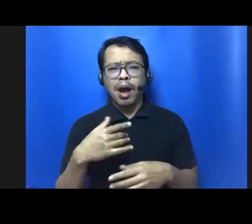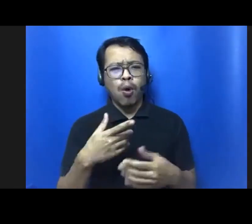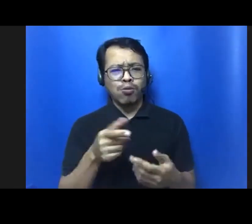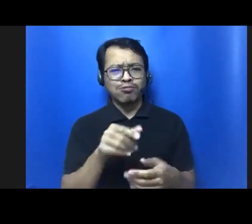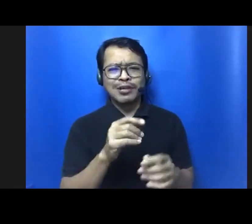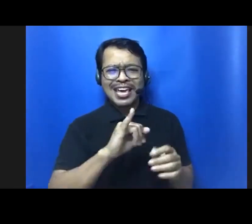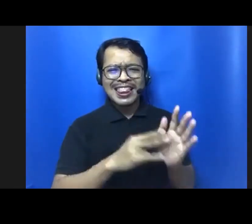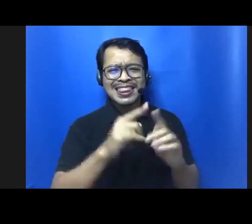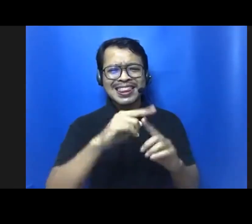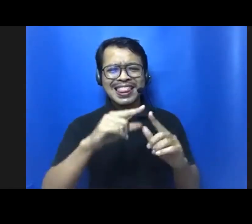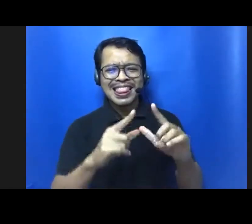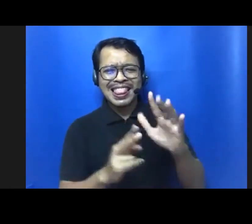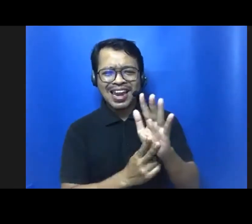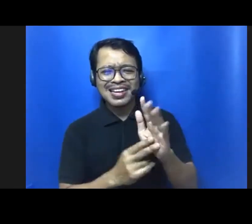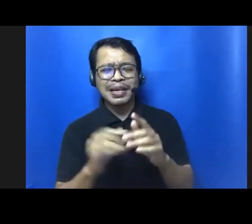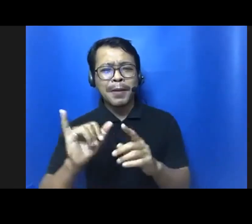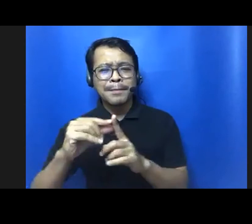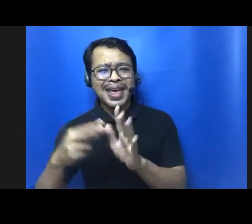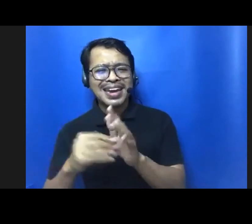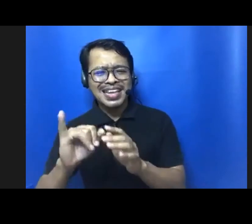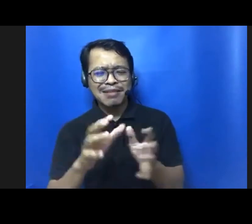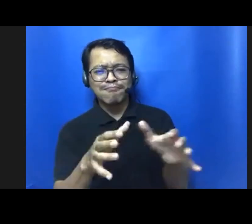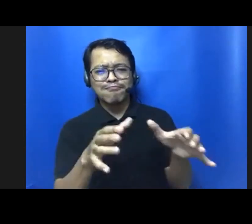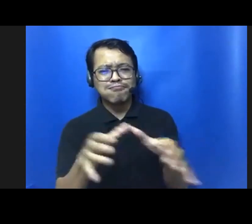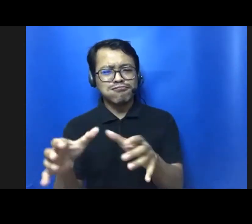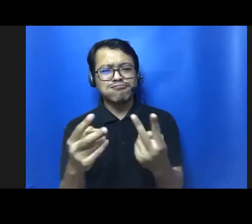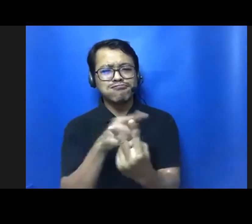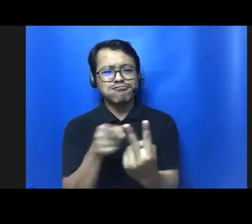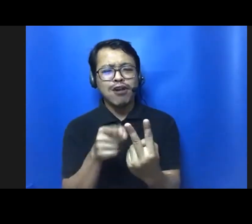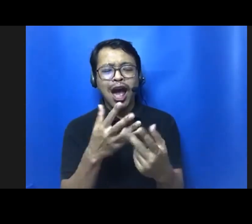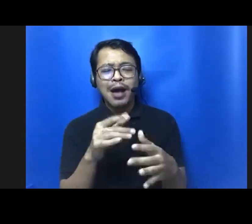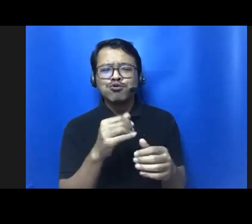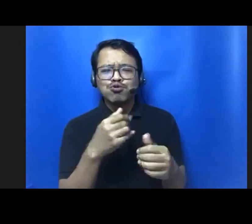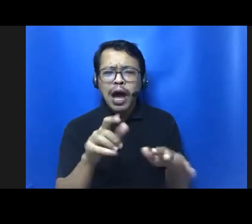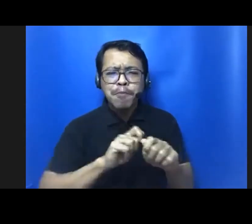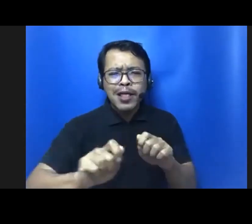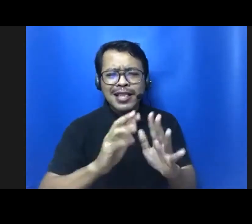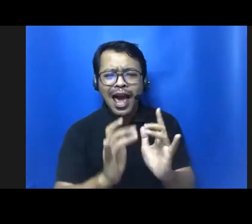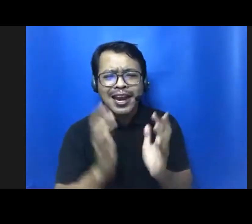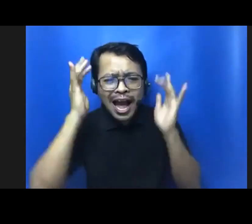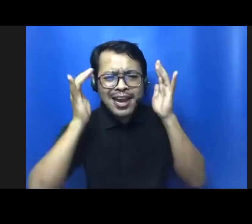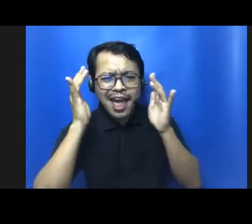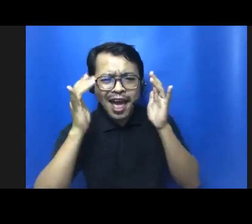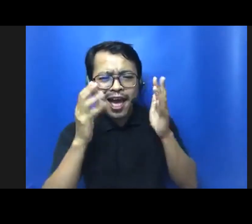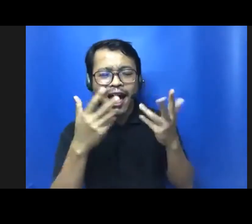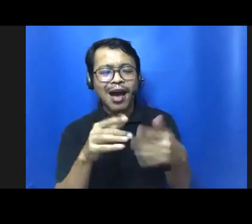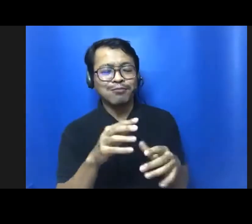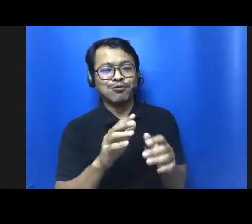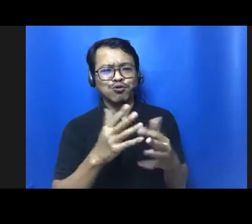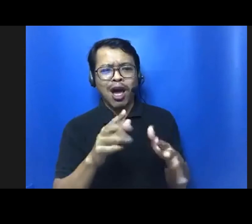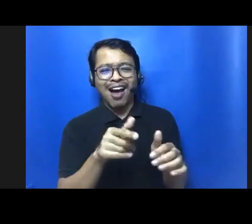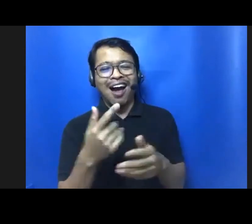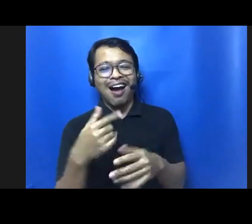penghargaan aspirasi dari Menteri Pemberdayaan Perempuan dan Perlindungan Anak pada